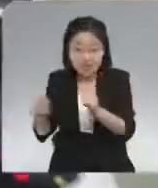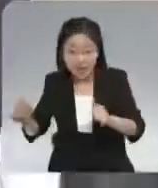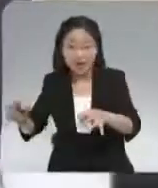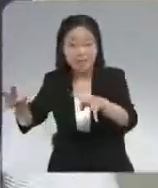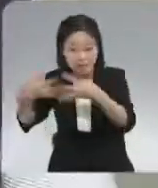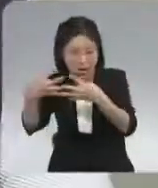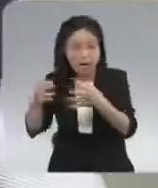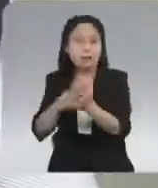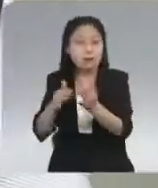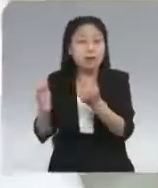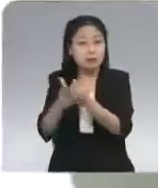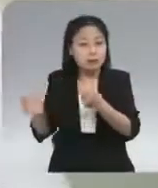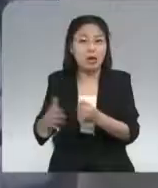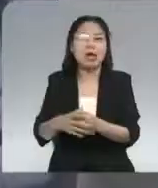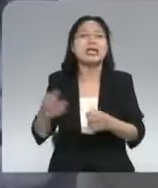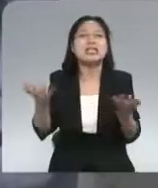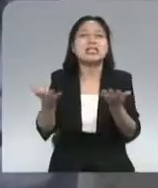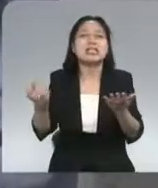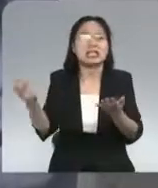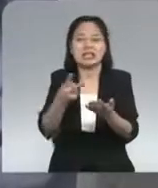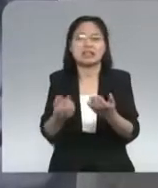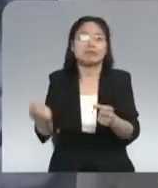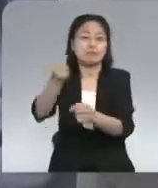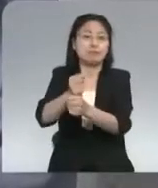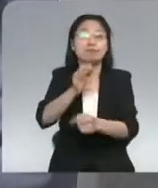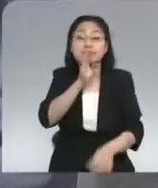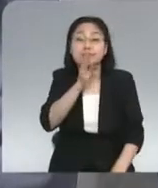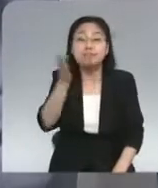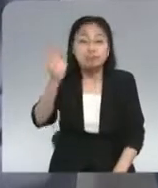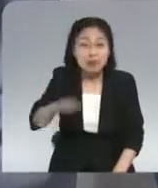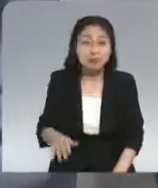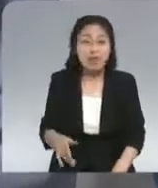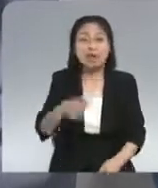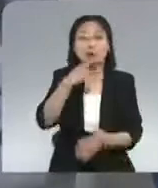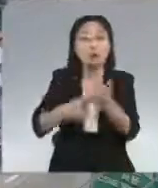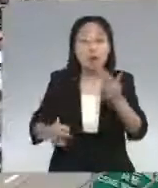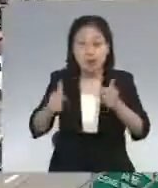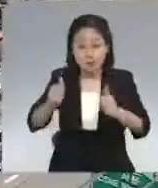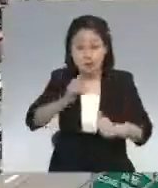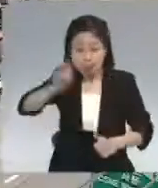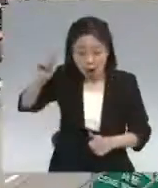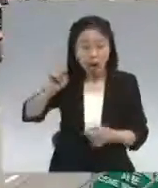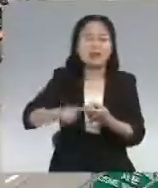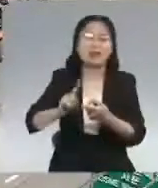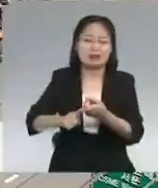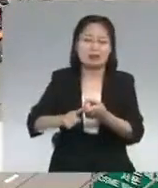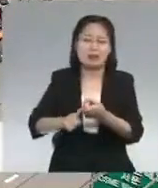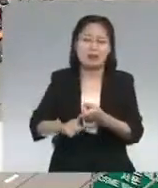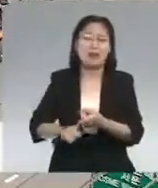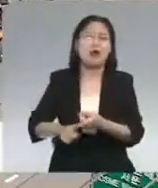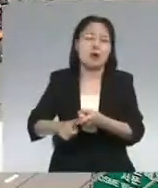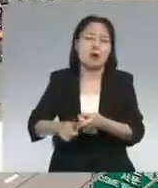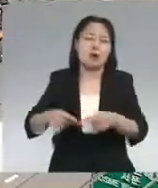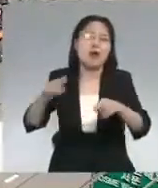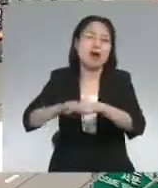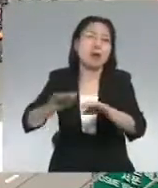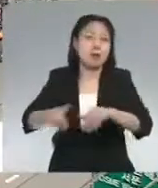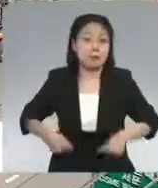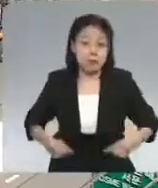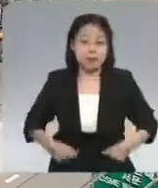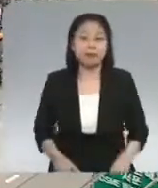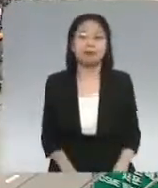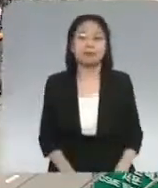l'employeur. Samedi dernier, quelques 2300 membres des associations civiles se sont rassemblés devant le chantier de